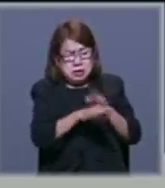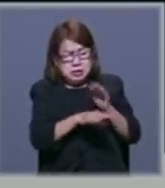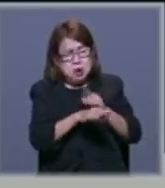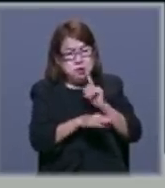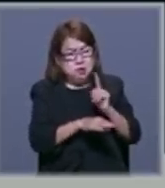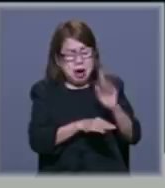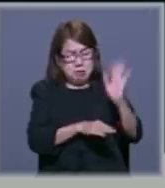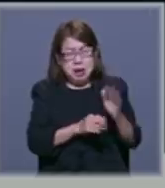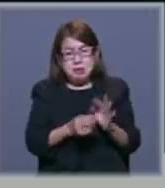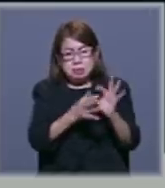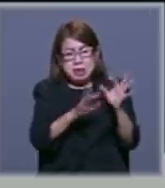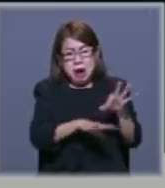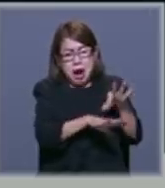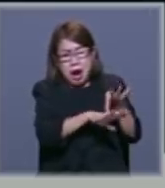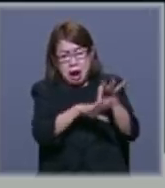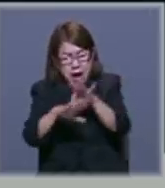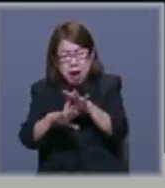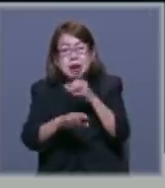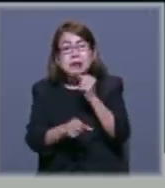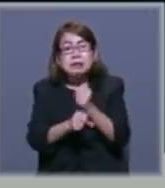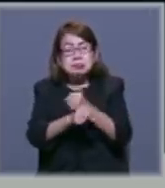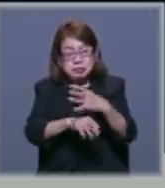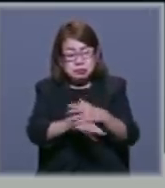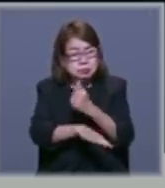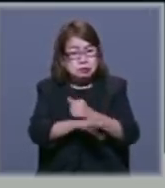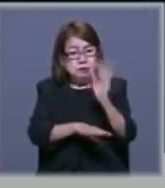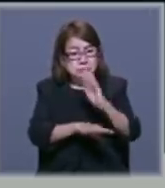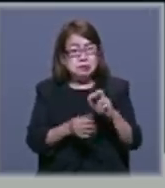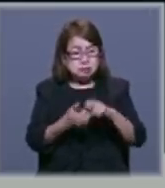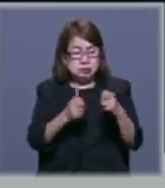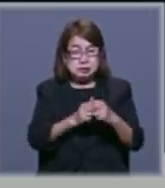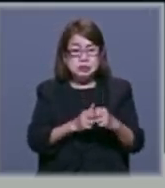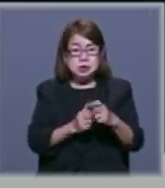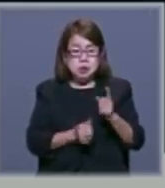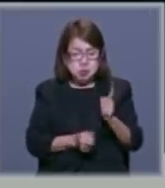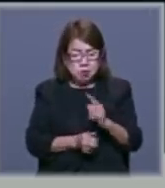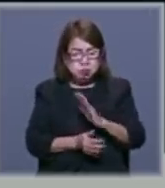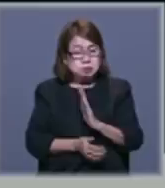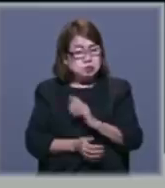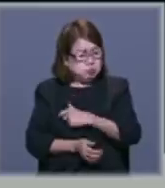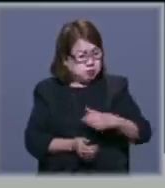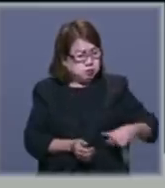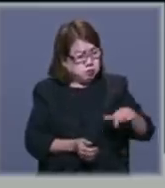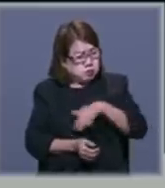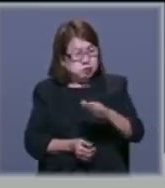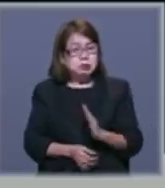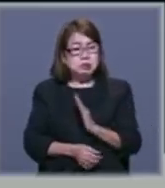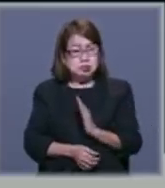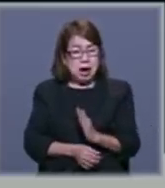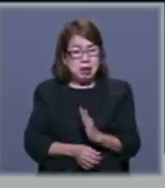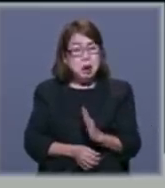ไม่ควรแก่ตำแหน่งทางการเมืองอันอาจกระทบกระเทือนต่อความเป็นกลางของสถาบันพระมหากษัตริย์ต้องถูกลบล้างไป